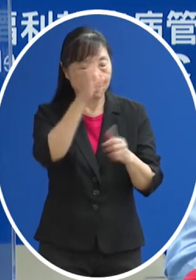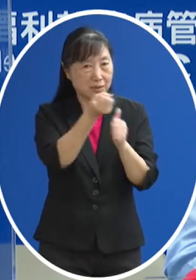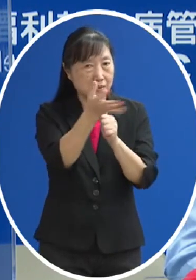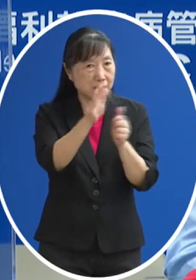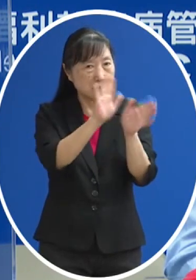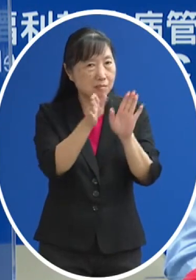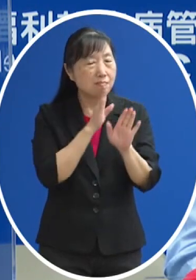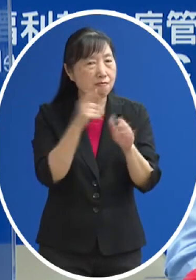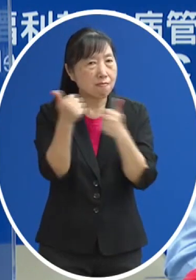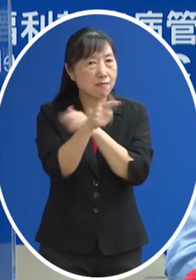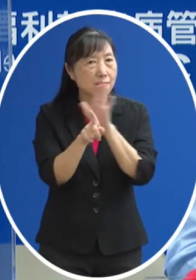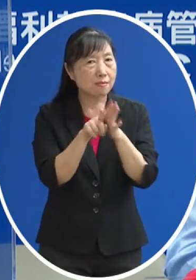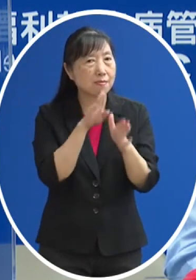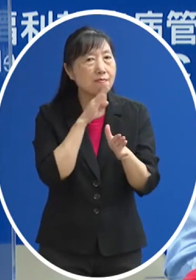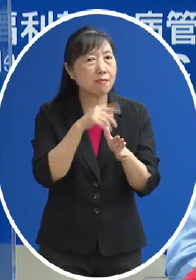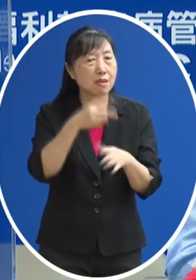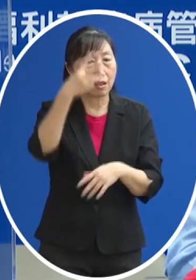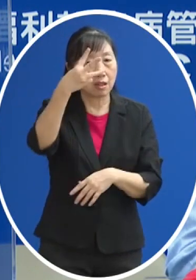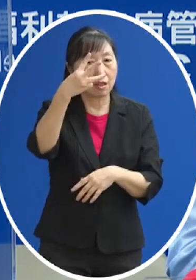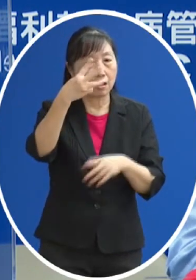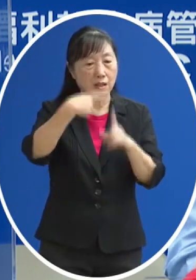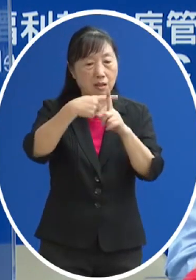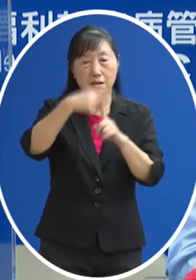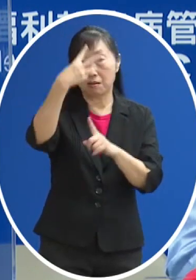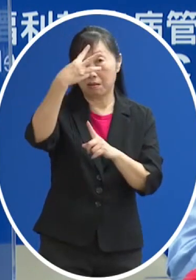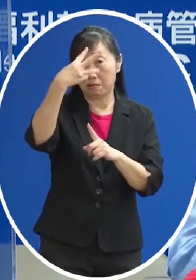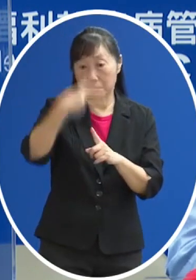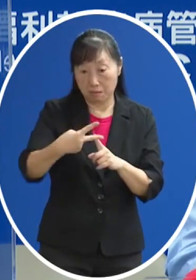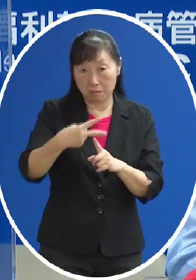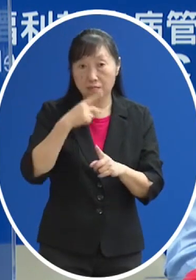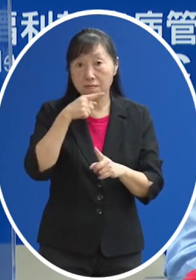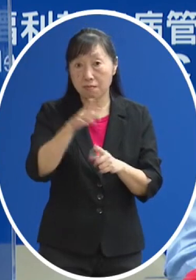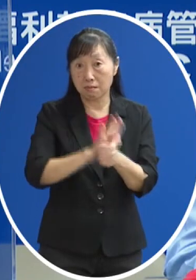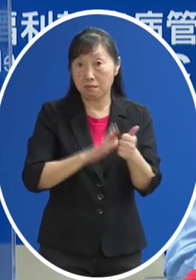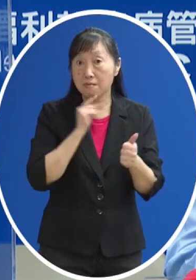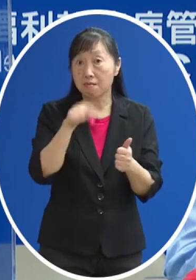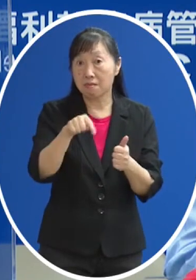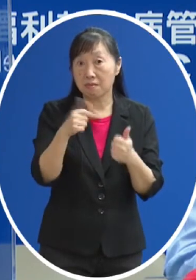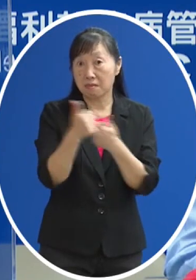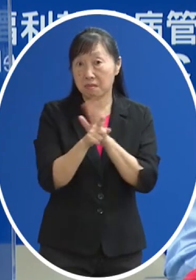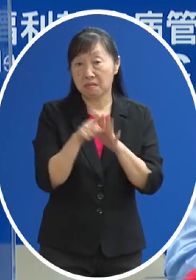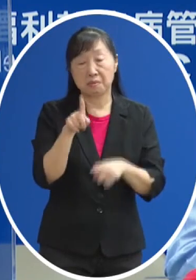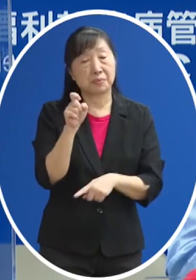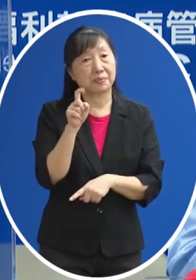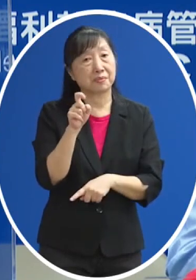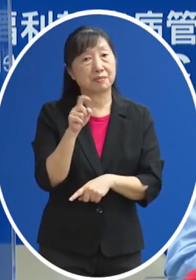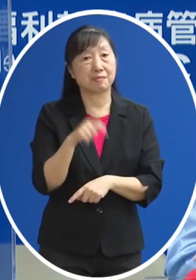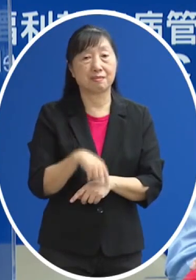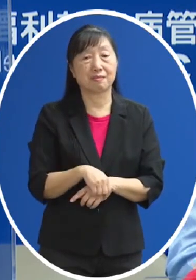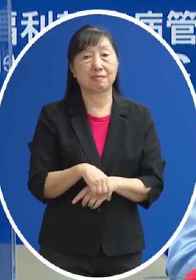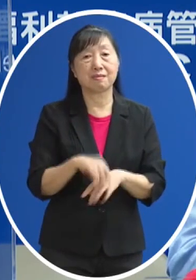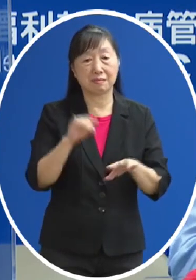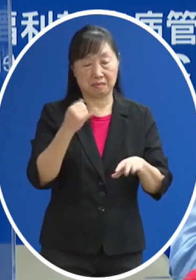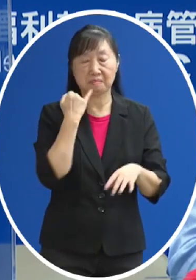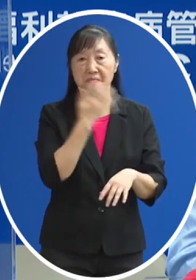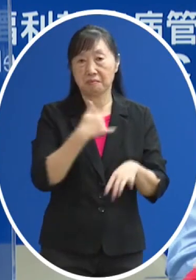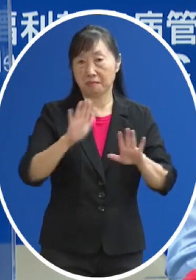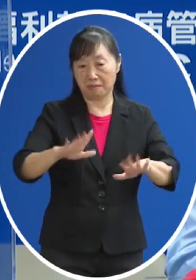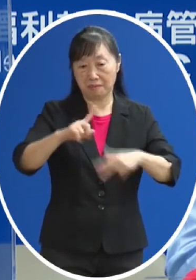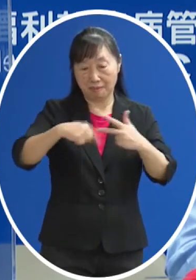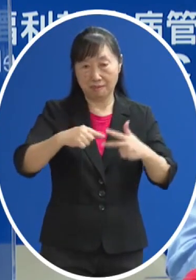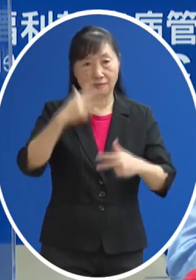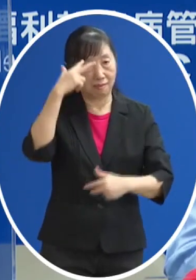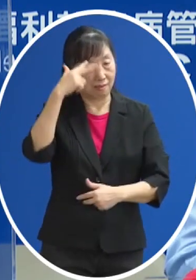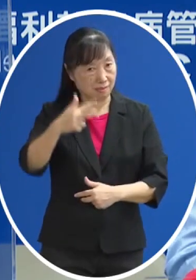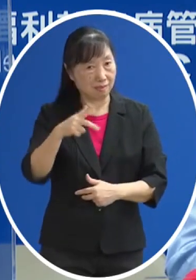有办法代表三级降到二级以后的影响。好，有影响可能在这个礼拜或下礼